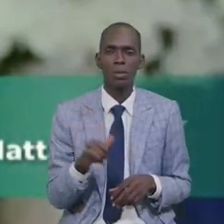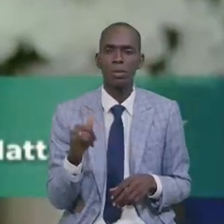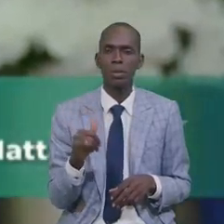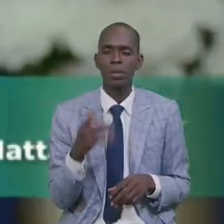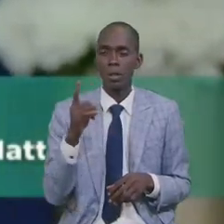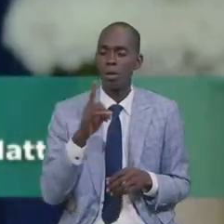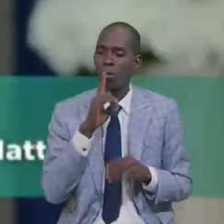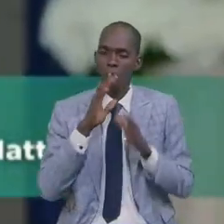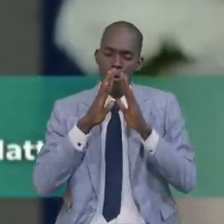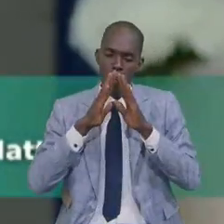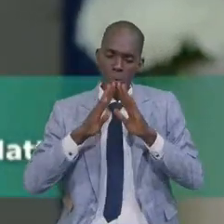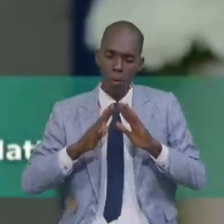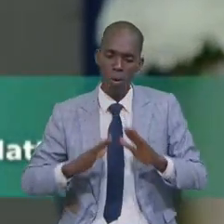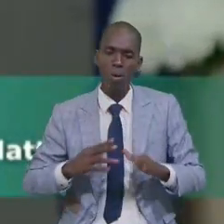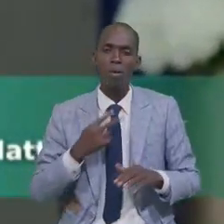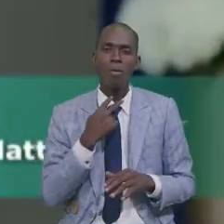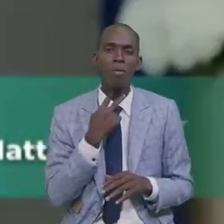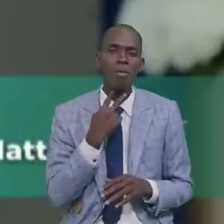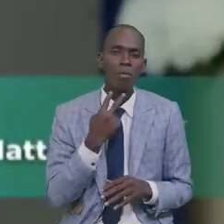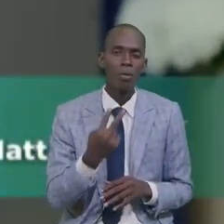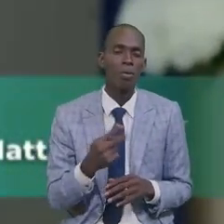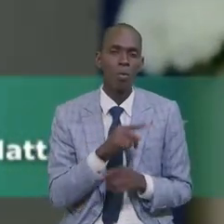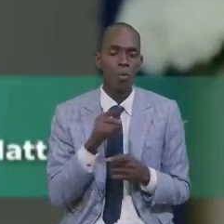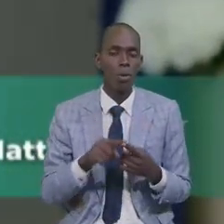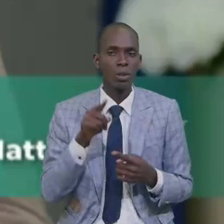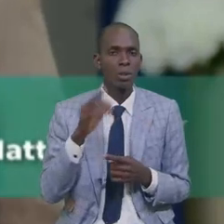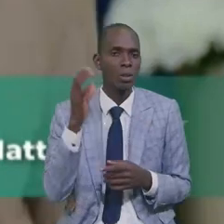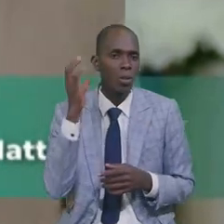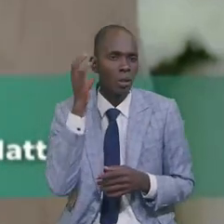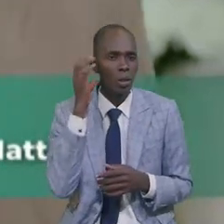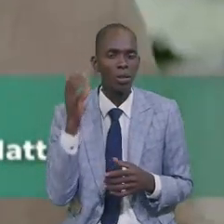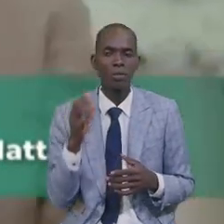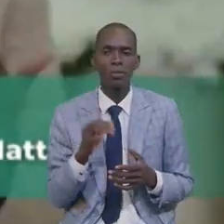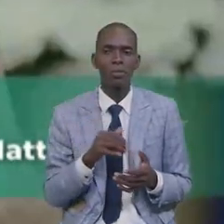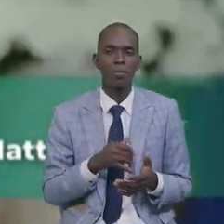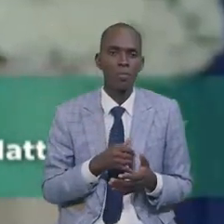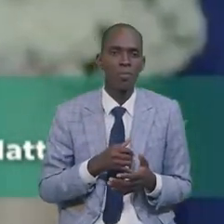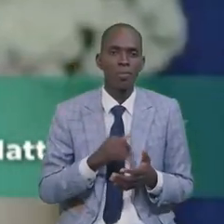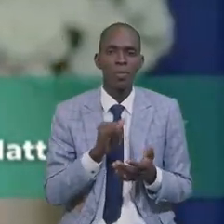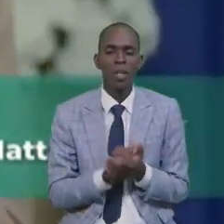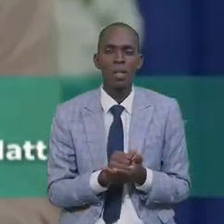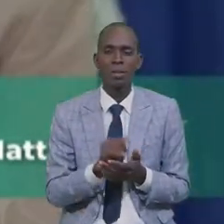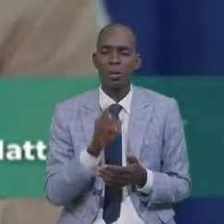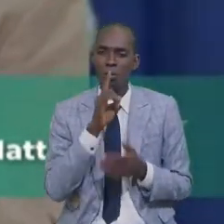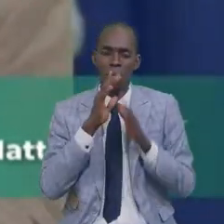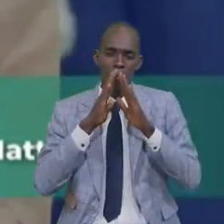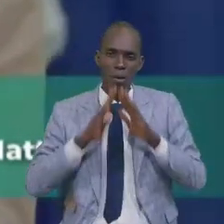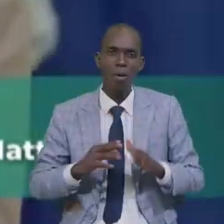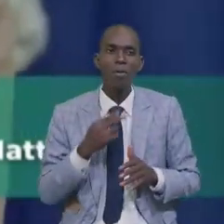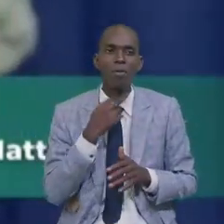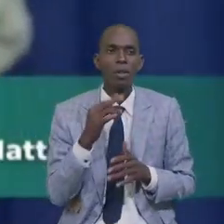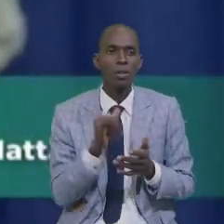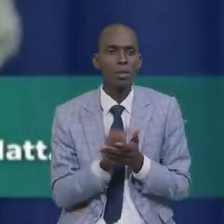Il entendit une petite voix. Il entendit la voix. Quand il entendit cette petite voix,